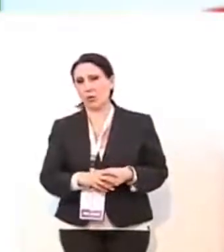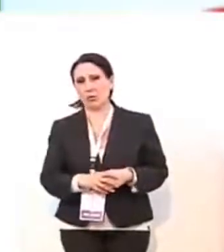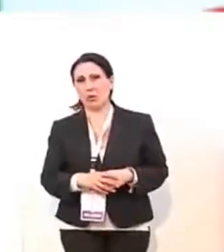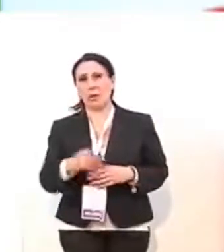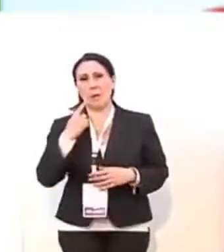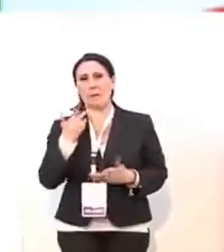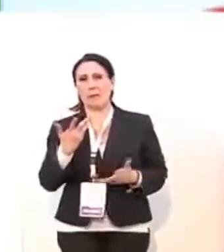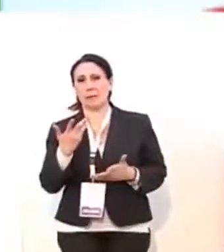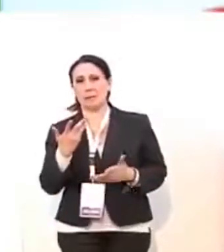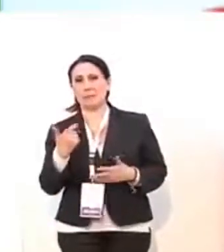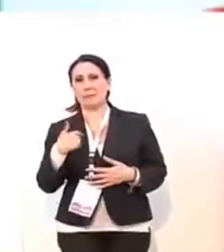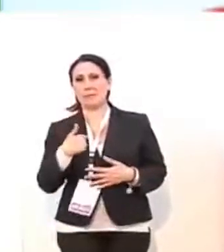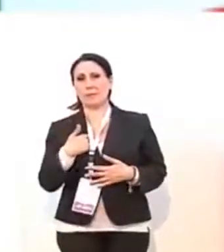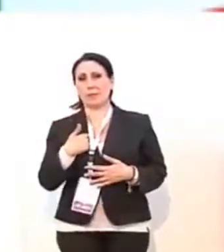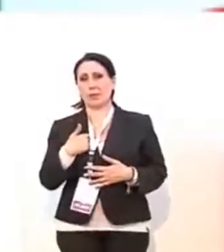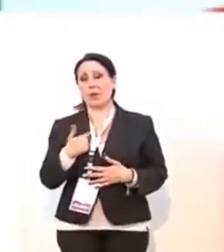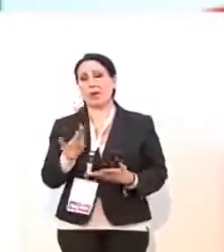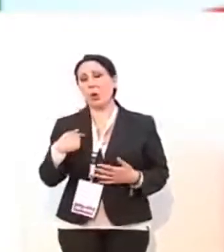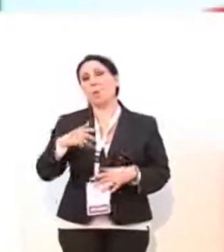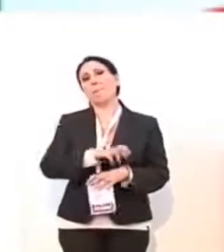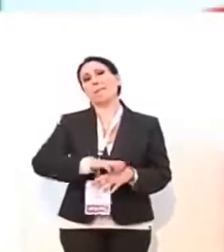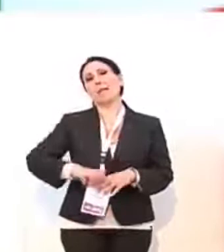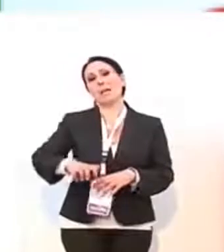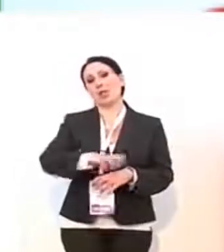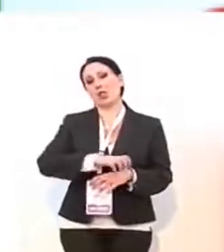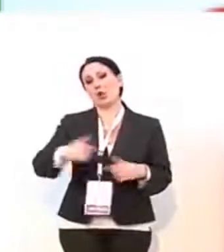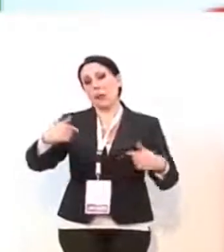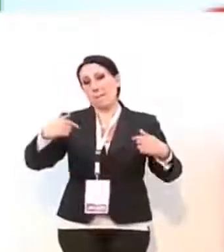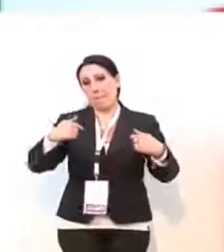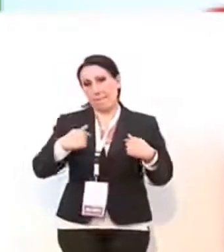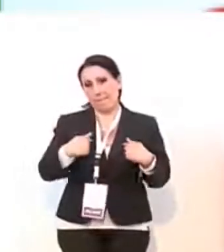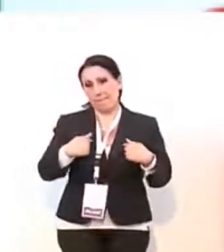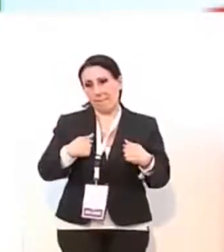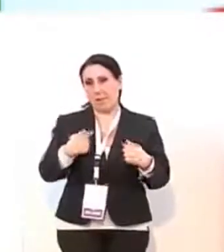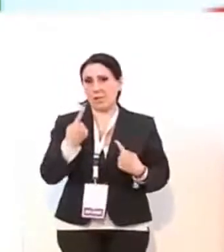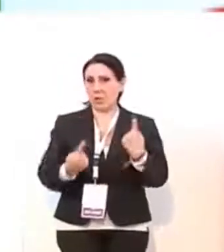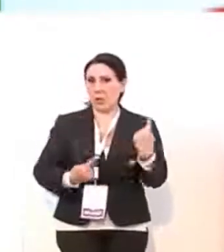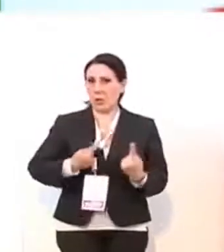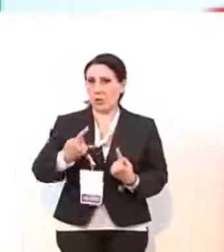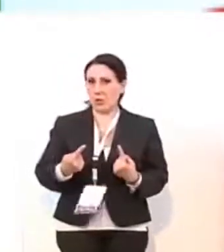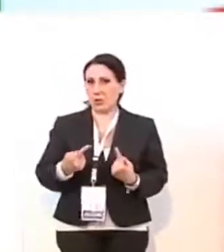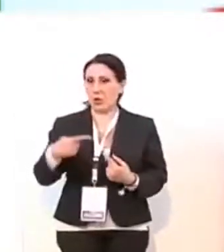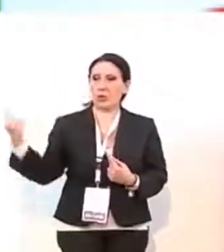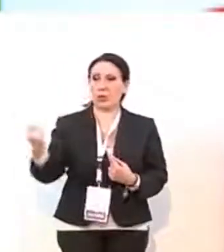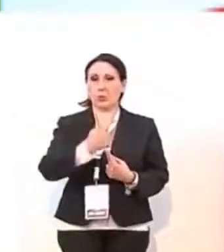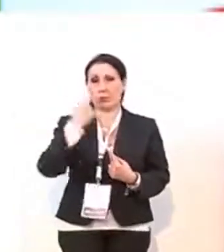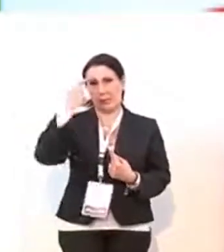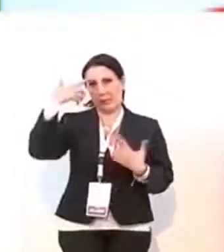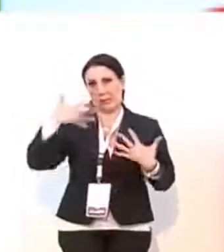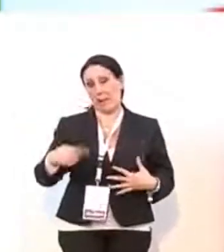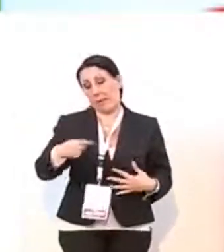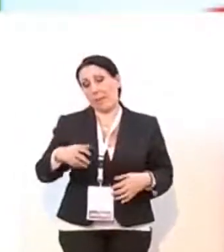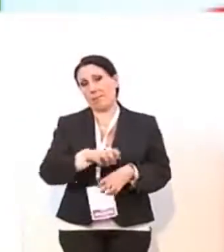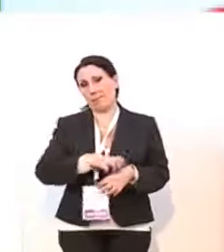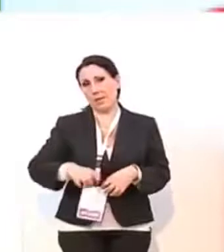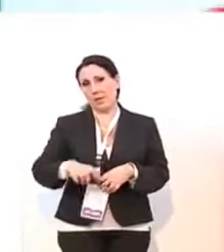fatto che ho anche un ruolo istituzionale, come sempre accade, quindi c'è un'attenzione delle forze